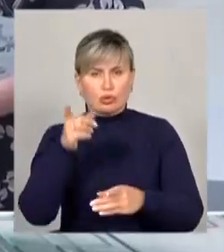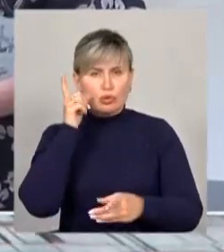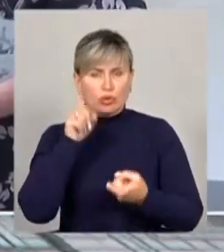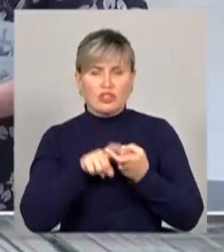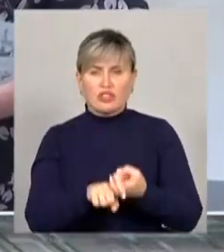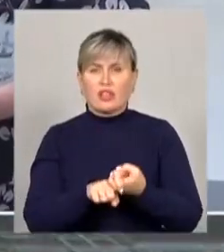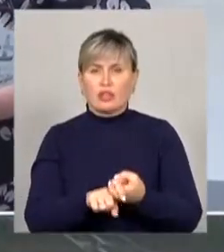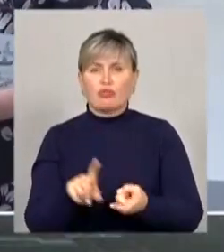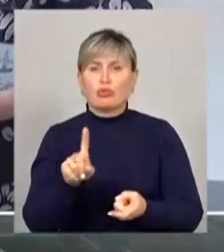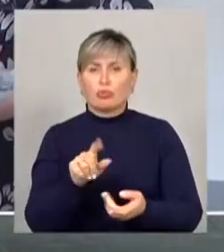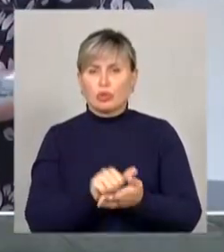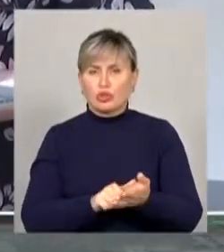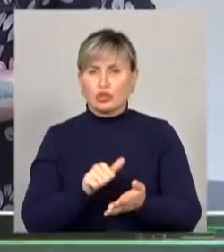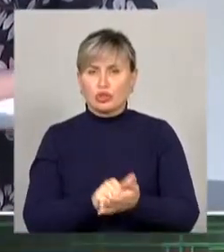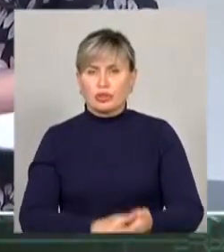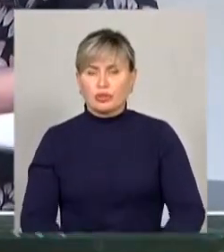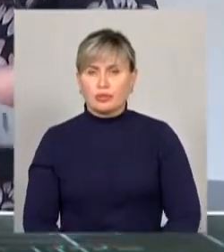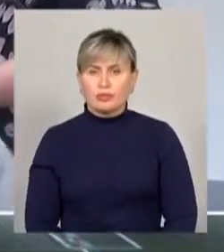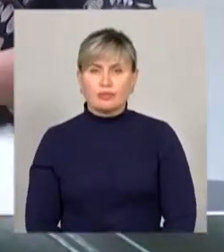операторов? В чем причина?